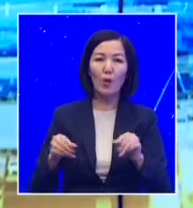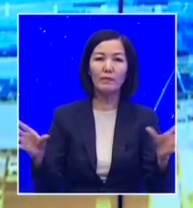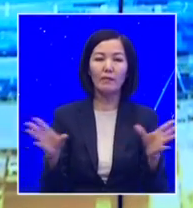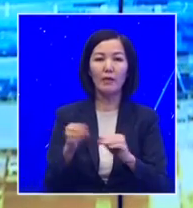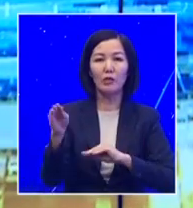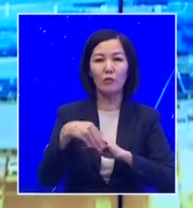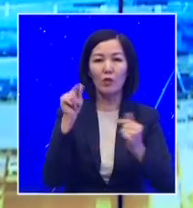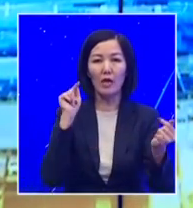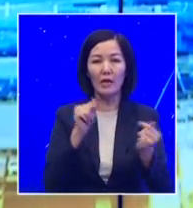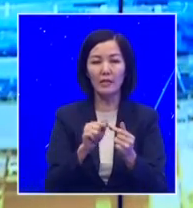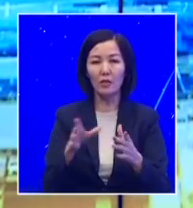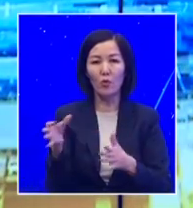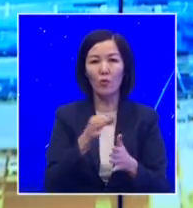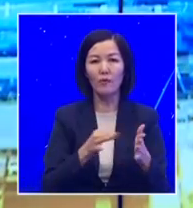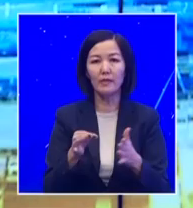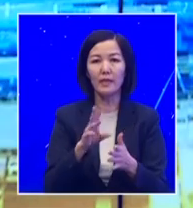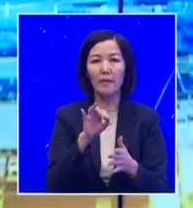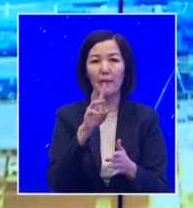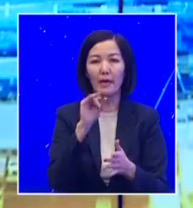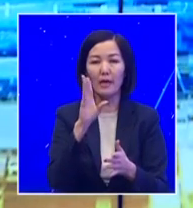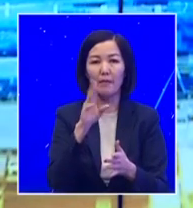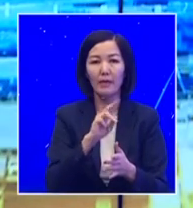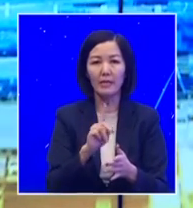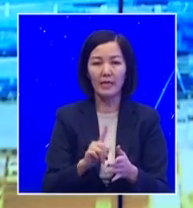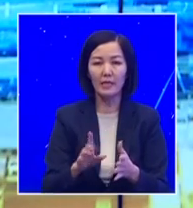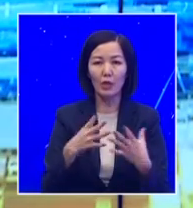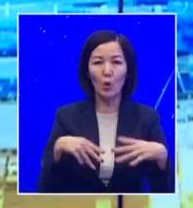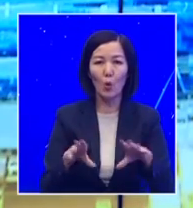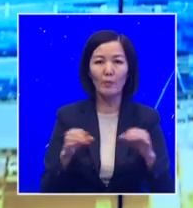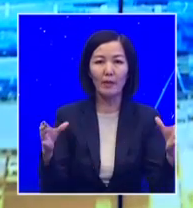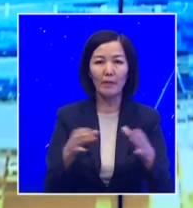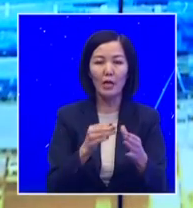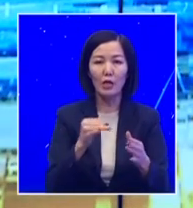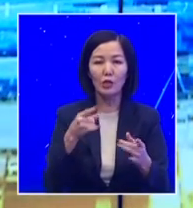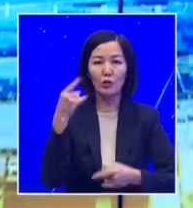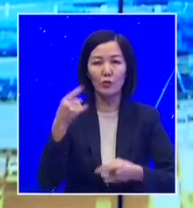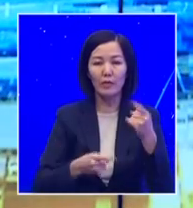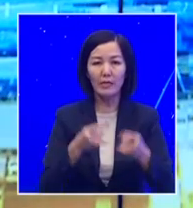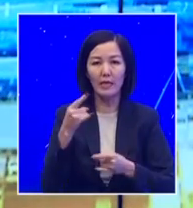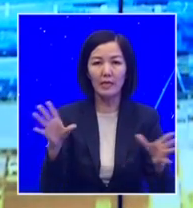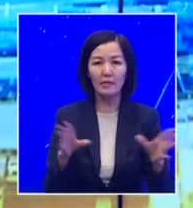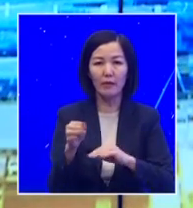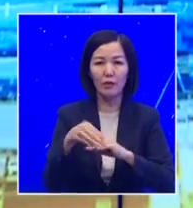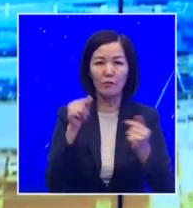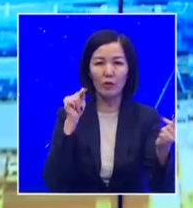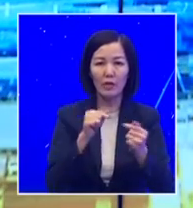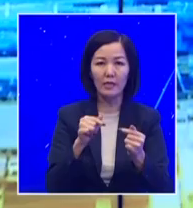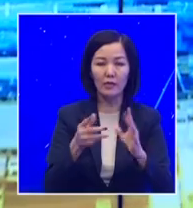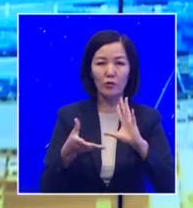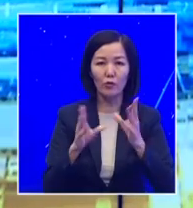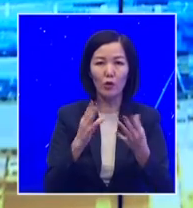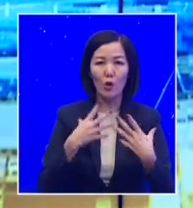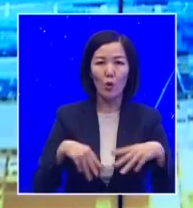Қоғам Сыбайлас жемқорлыққа қарсы облыстық Мархабат кезет қоғамдық бірлестігі Жетісу медиалаңында Сыбайлас жемқорлыққа қарсы күрес